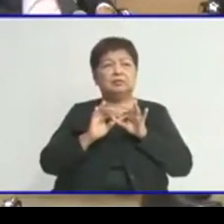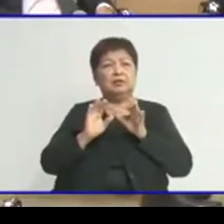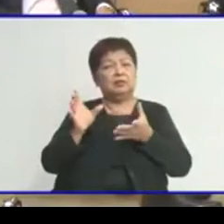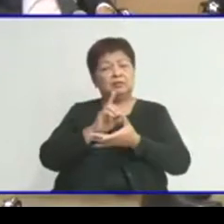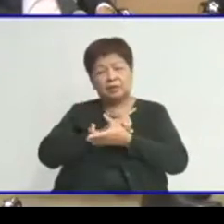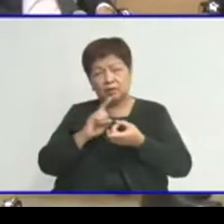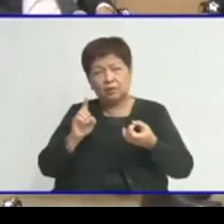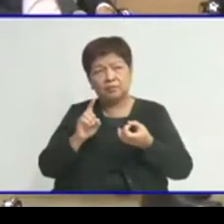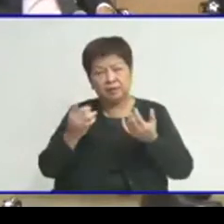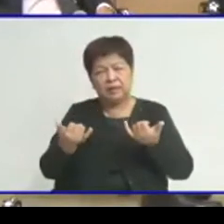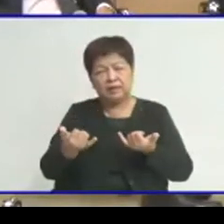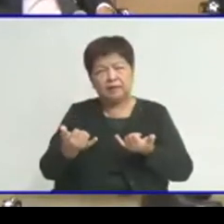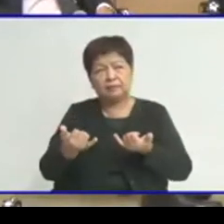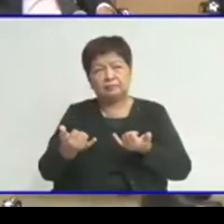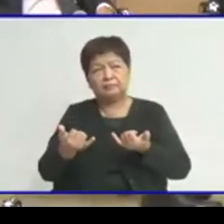If we